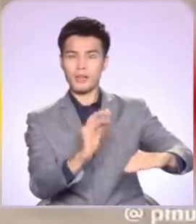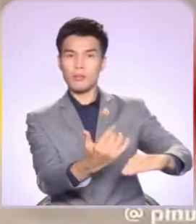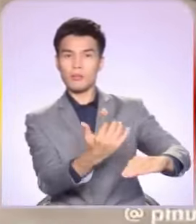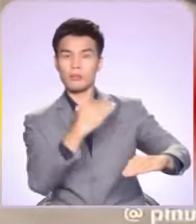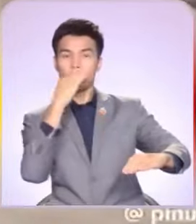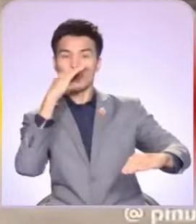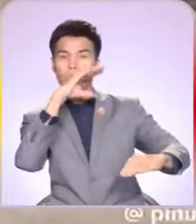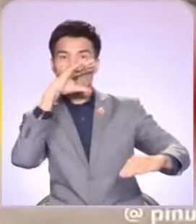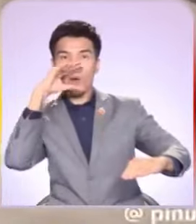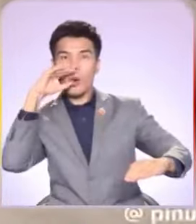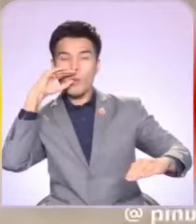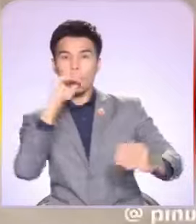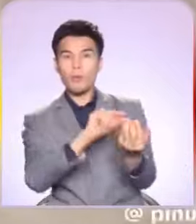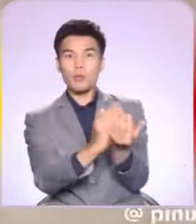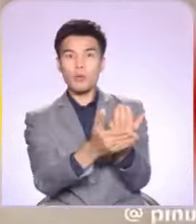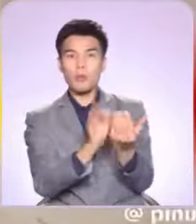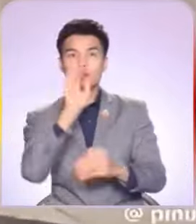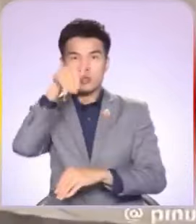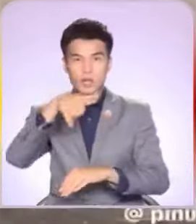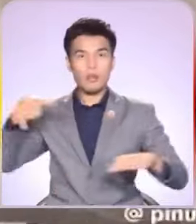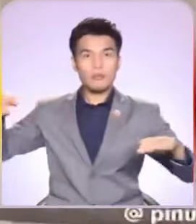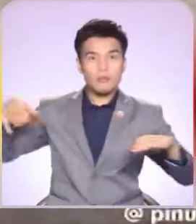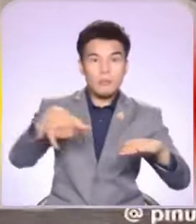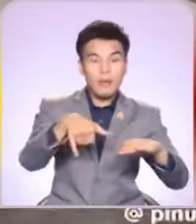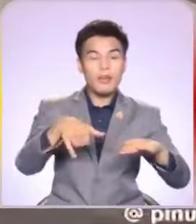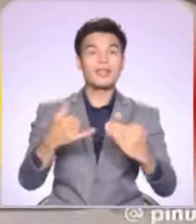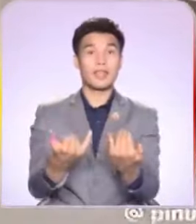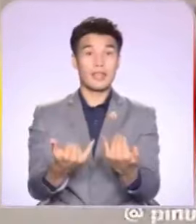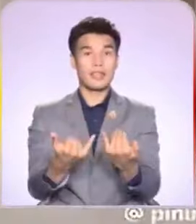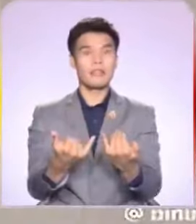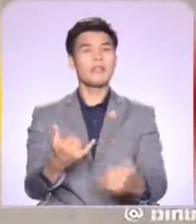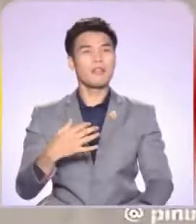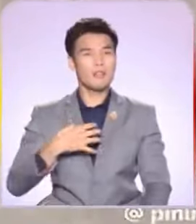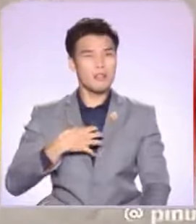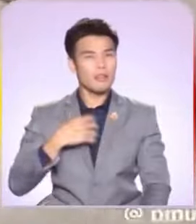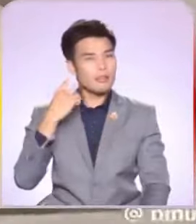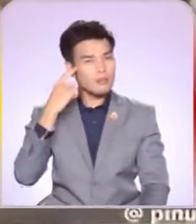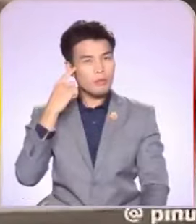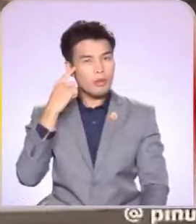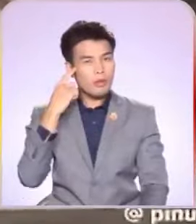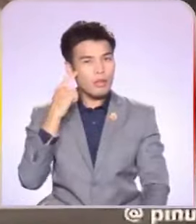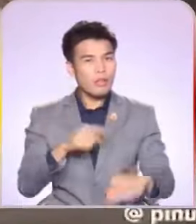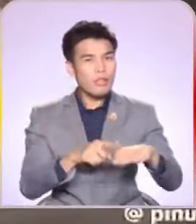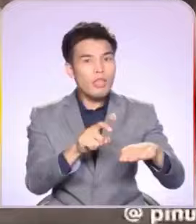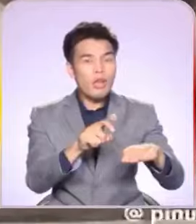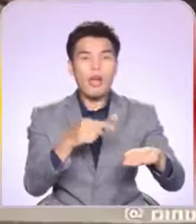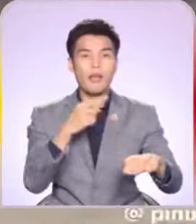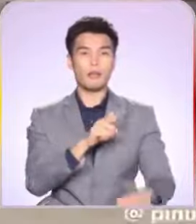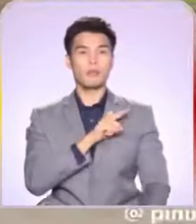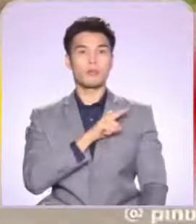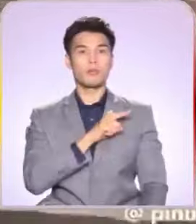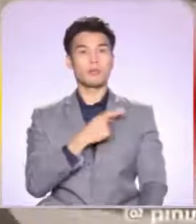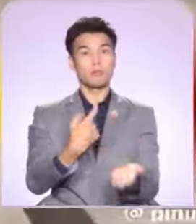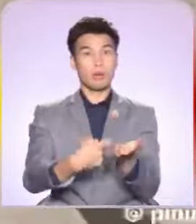ามกลิ่นไงแล้วมันมาทำความเสียหายแบบนี้เนี่ยแต่ทีนี้หลายคนอยากรู้ว่าเอ๊ะถ้าเสียหายแบบนี้ใครรับผิดชอบไปเคลม